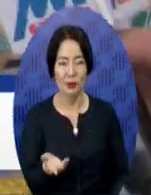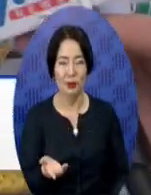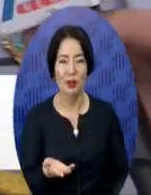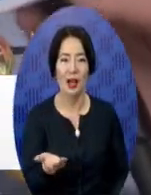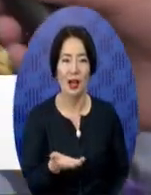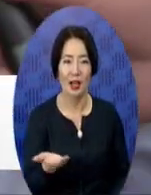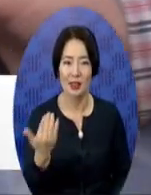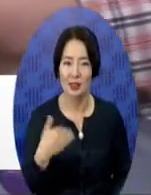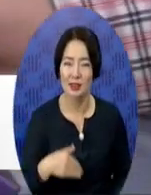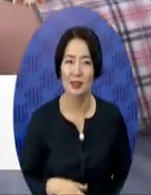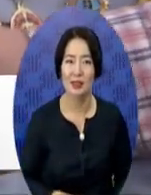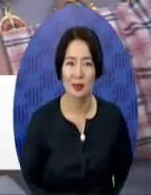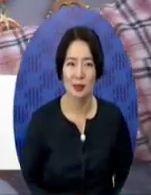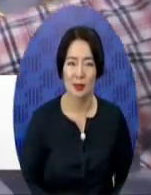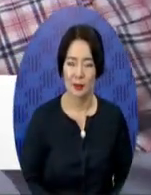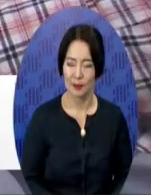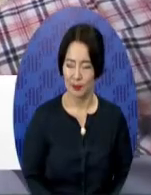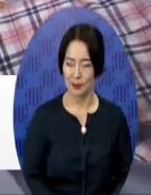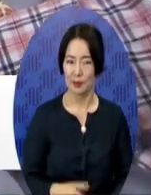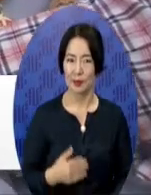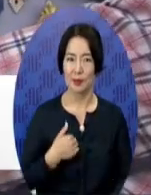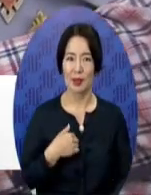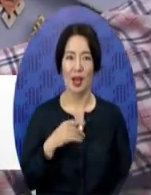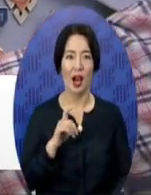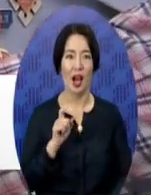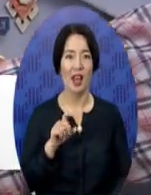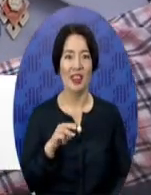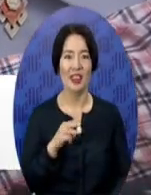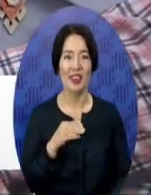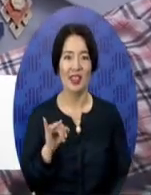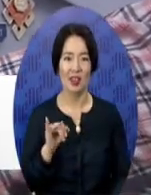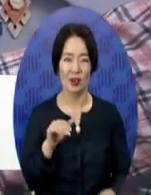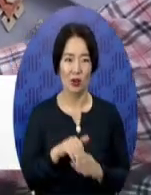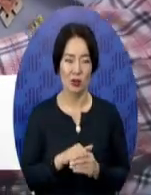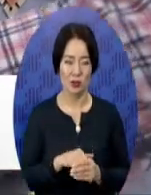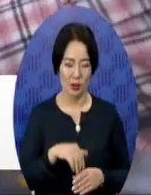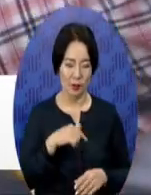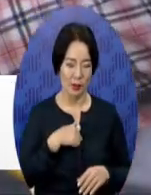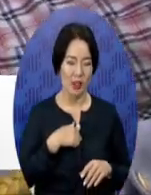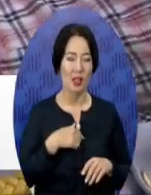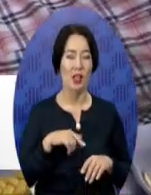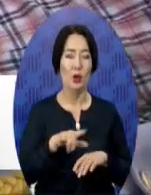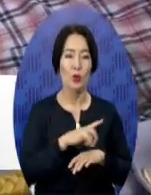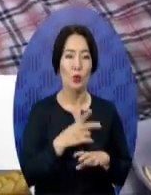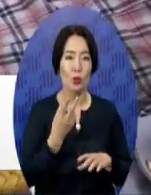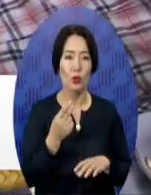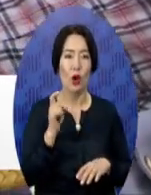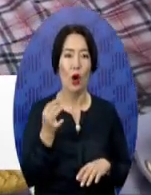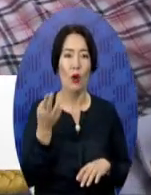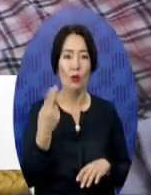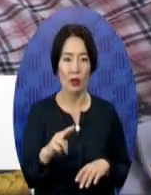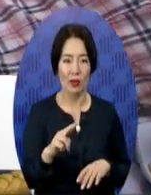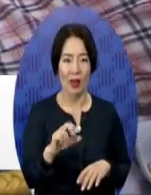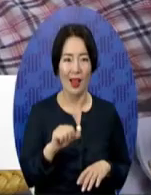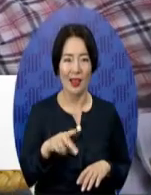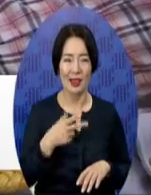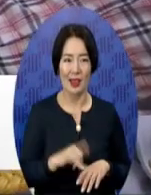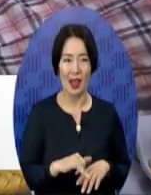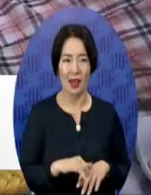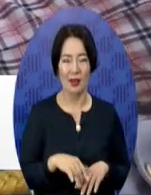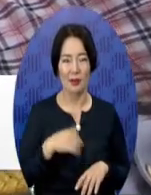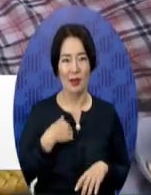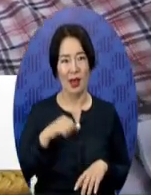хаанаас ирж байгаа вэ? Би Кинтегээс ирж оролцож байгаа. Уган утх маань Ховдын алтаа. Цугаатар ахын